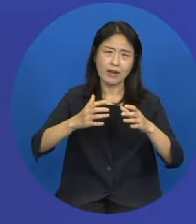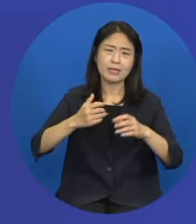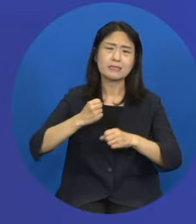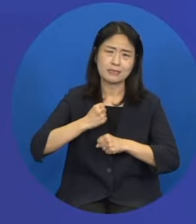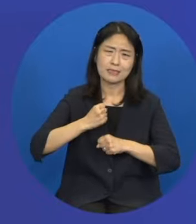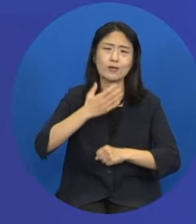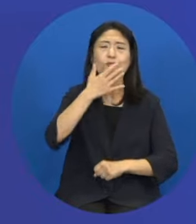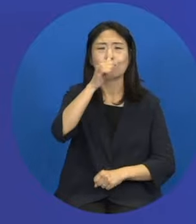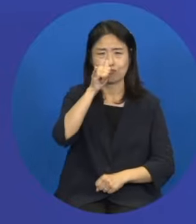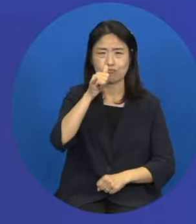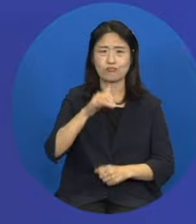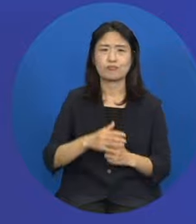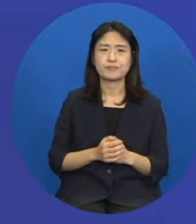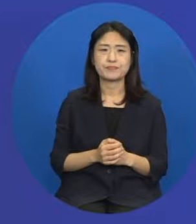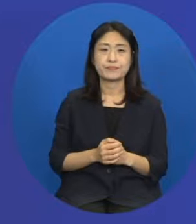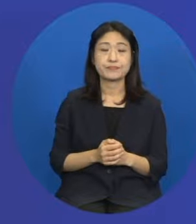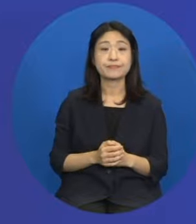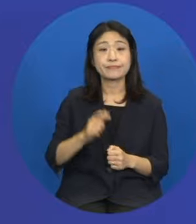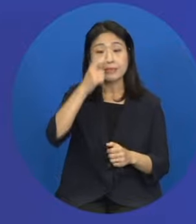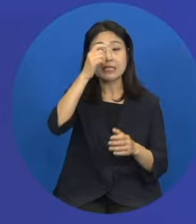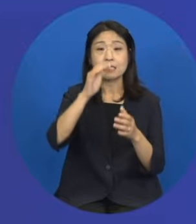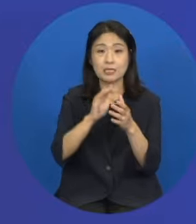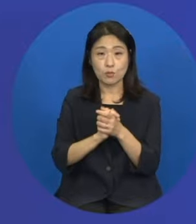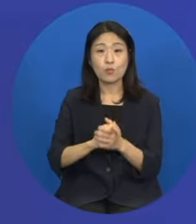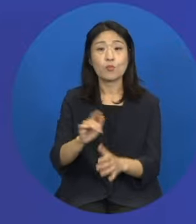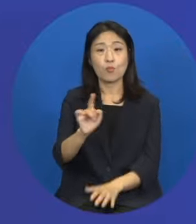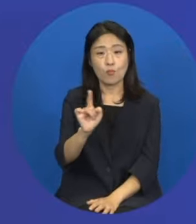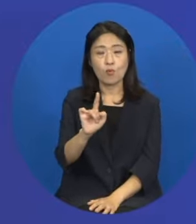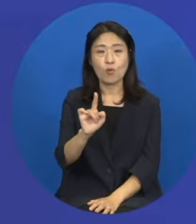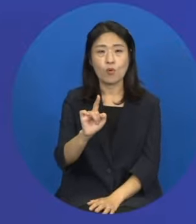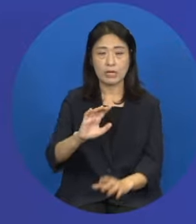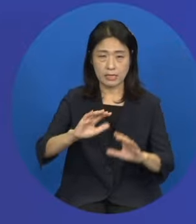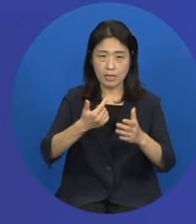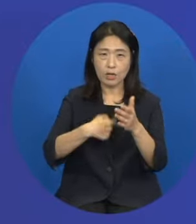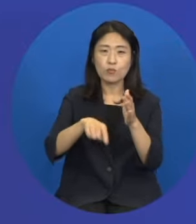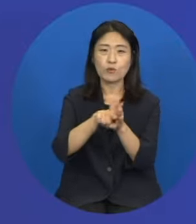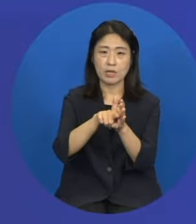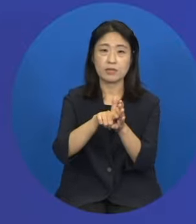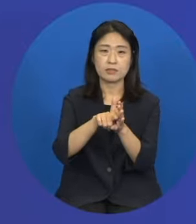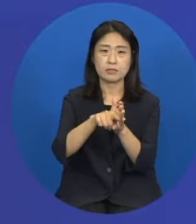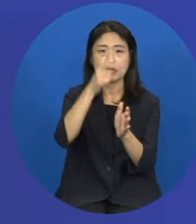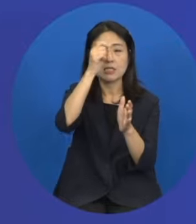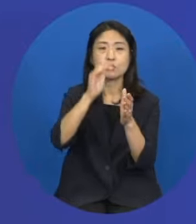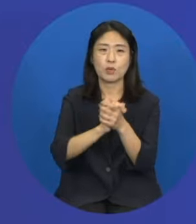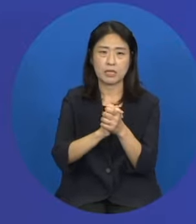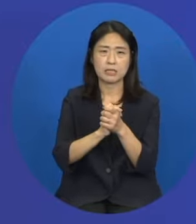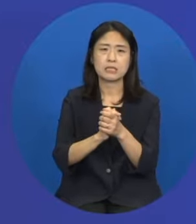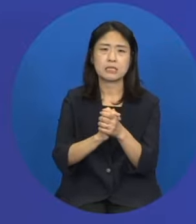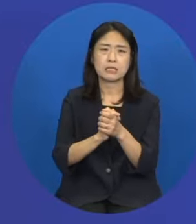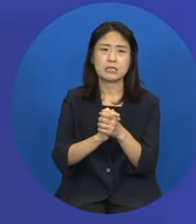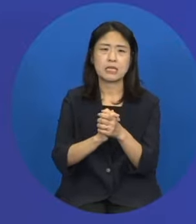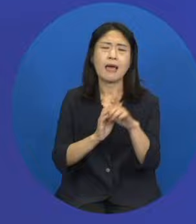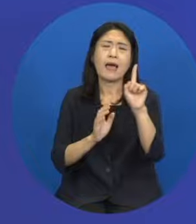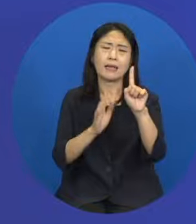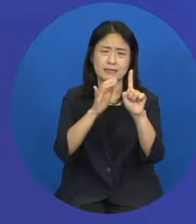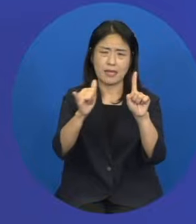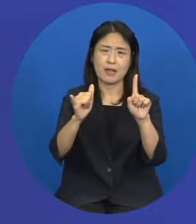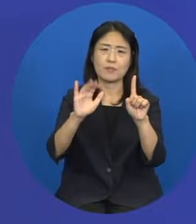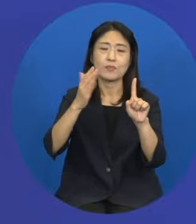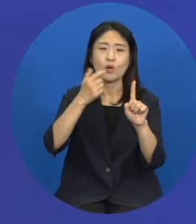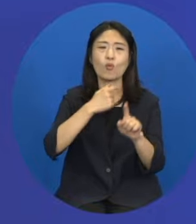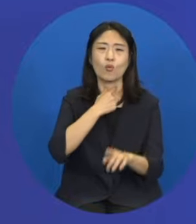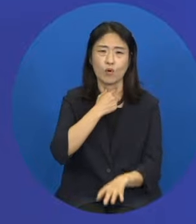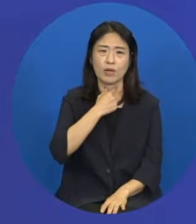그러니까 저는 기도하기를 저와 여러분이 나라를 위해 기도하는 그 한 명의 기도자가 되기를 원합니다.